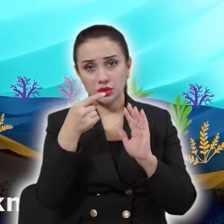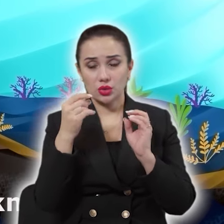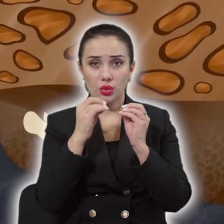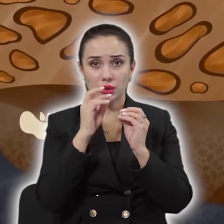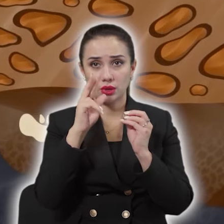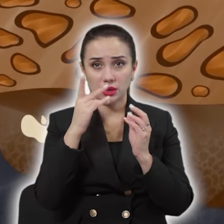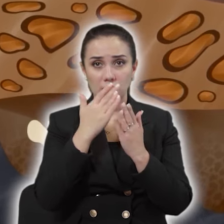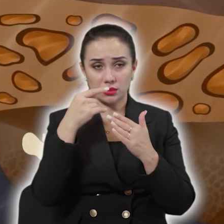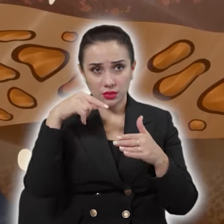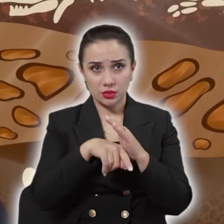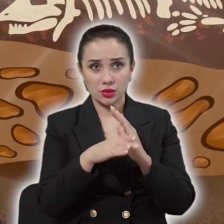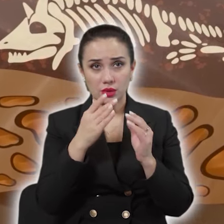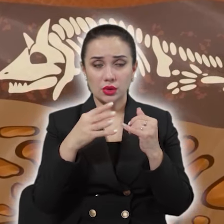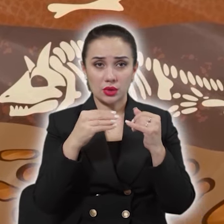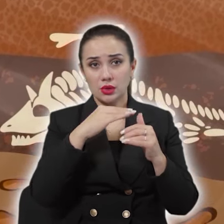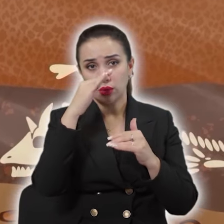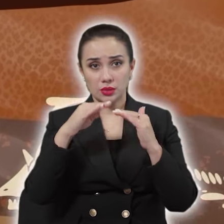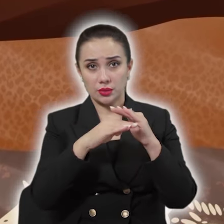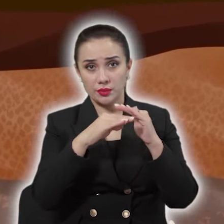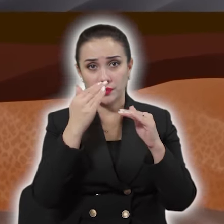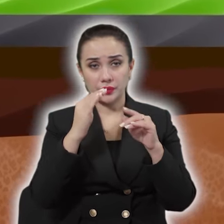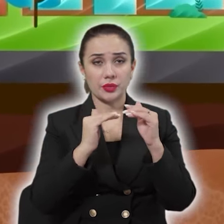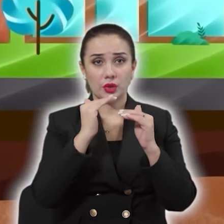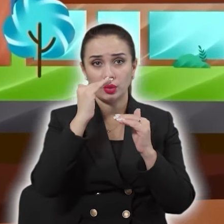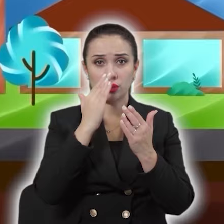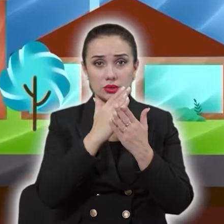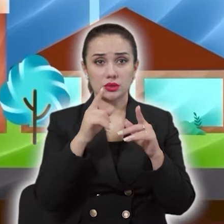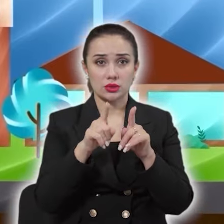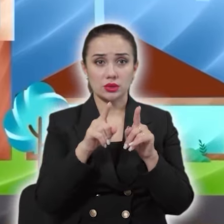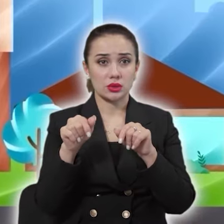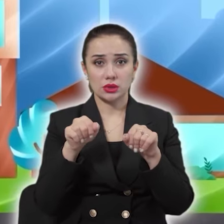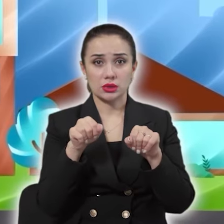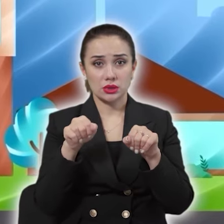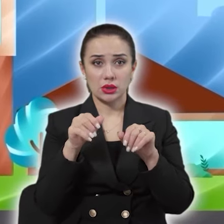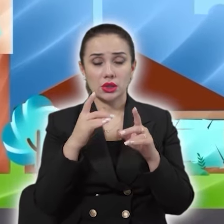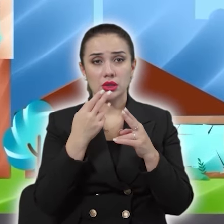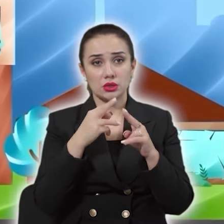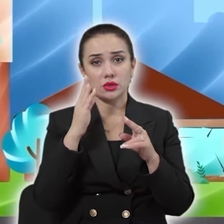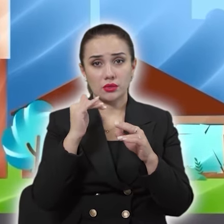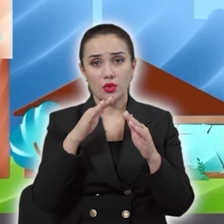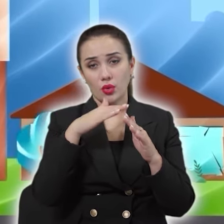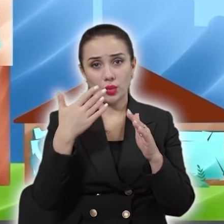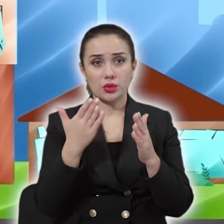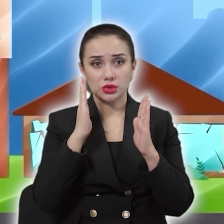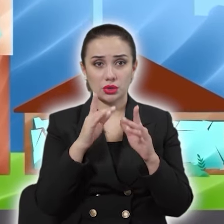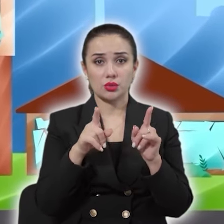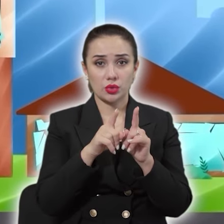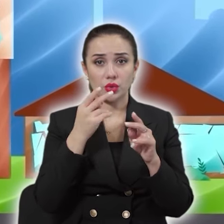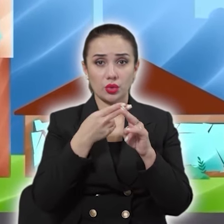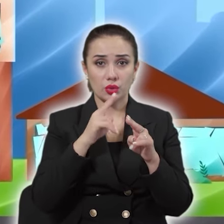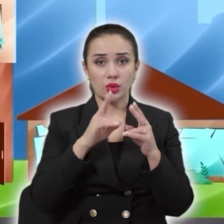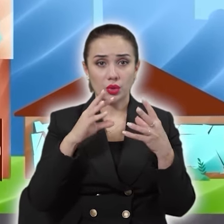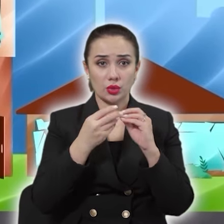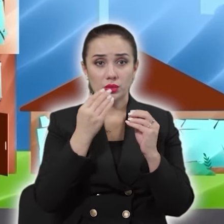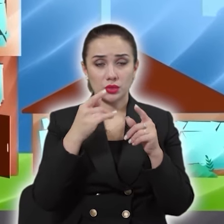kilometrga teng. Yer posti yoki undan keyingi qatlamning yuqori qismida to'satdan siljishlar va o'pirilishlar bo'ladi.